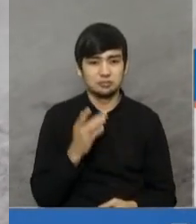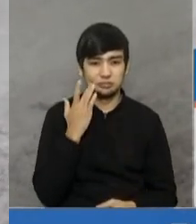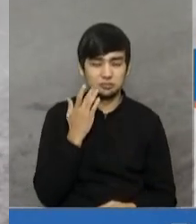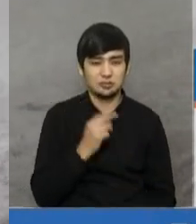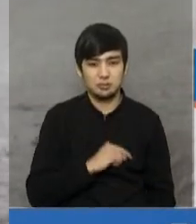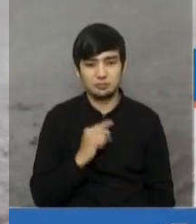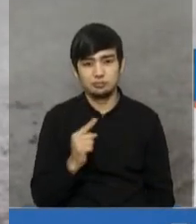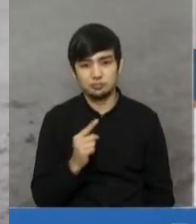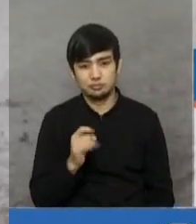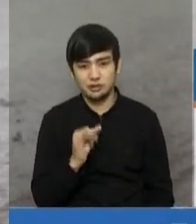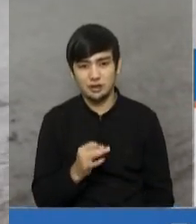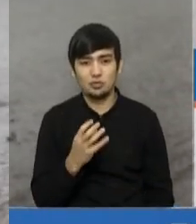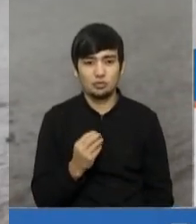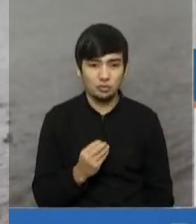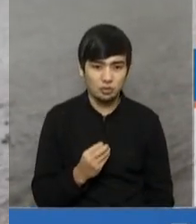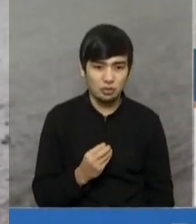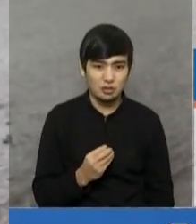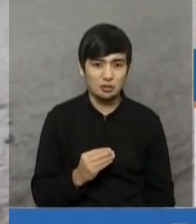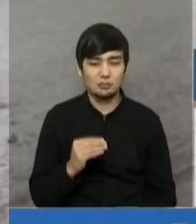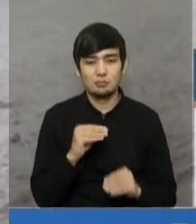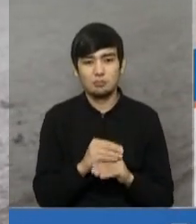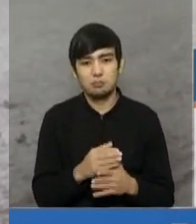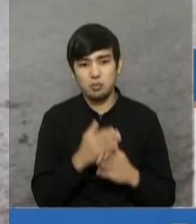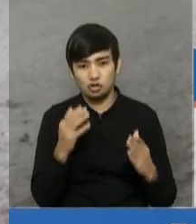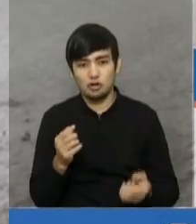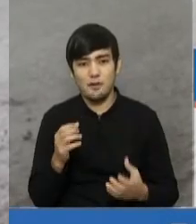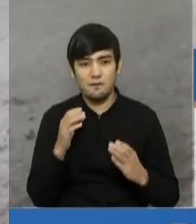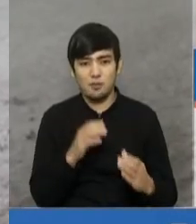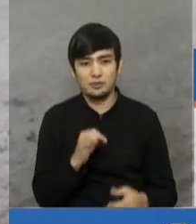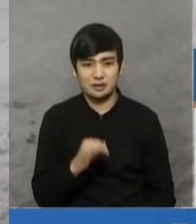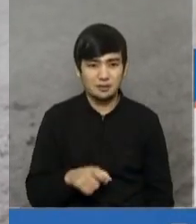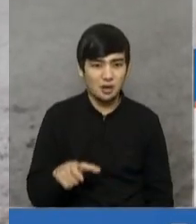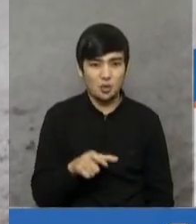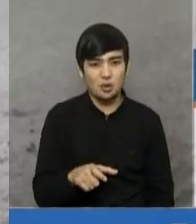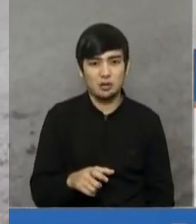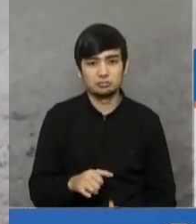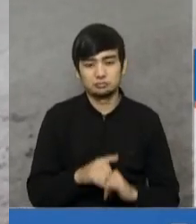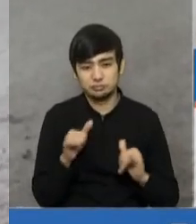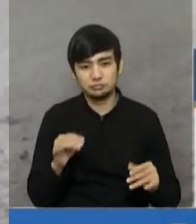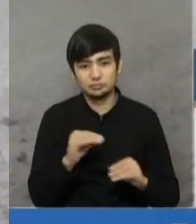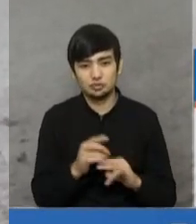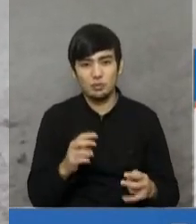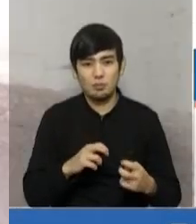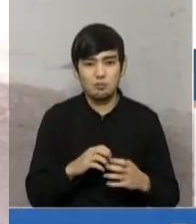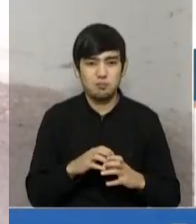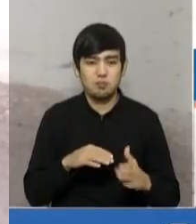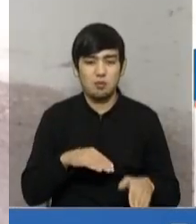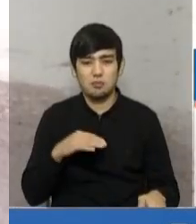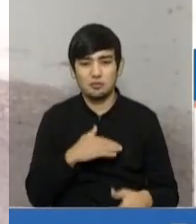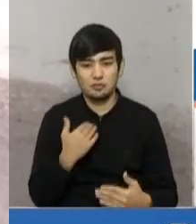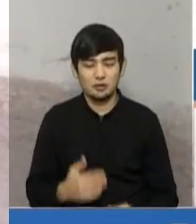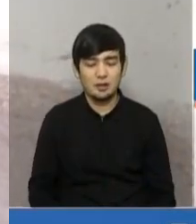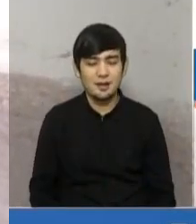работу. И также, думаю, побольше маршрутов и дороги, естественно, бы увеличила, чтобы пробок не создавалось.